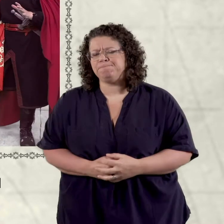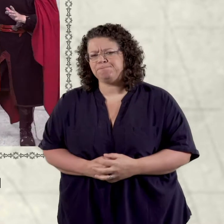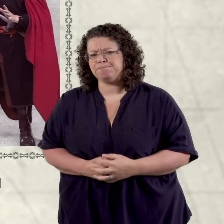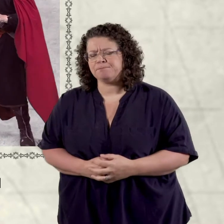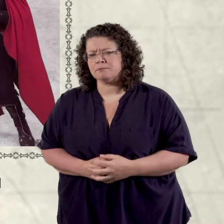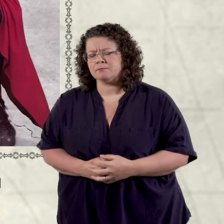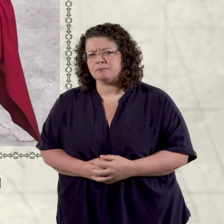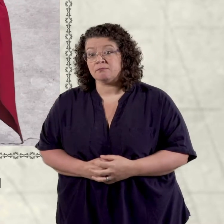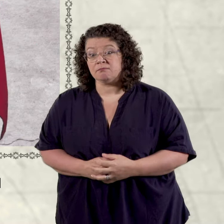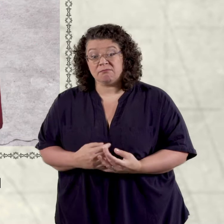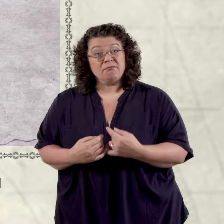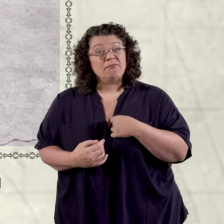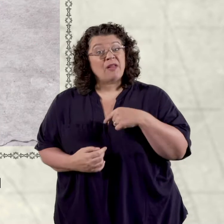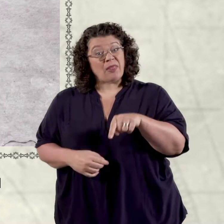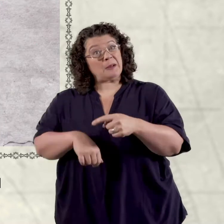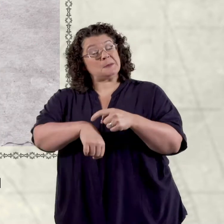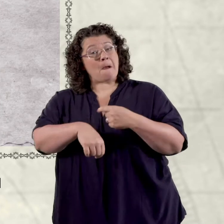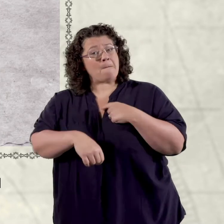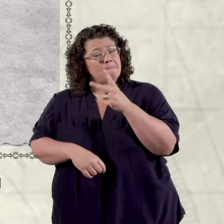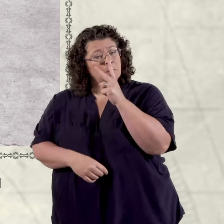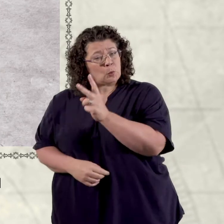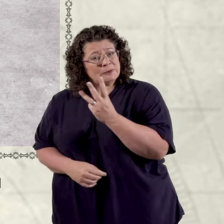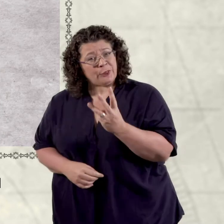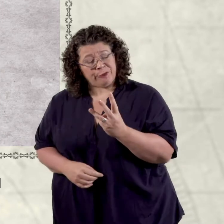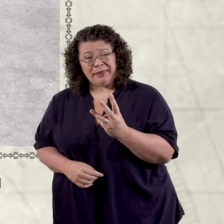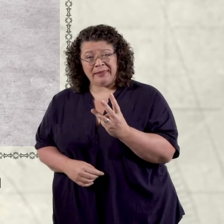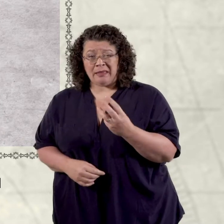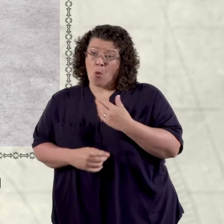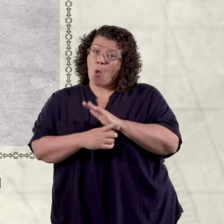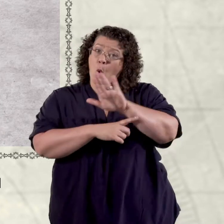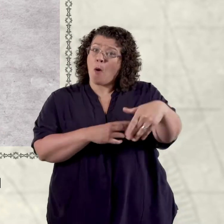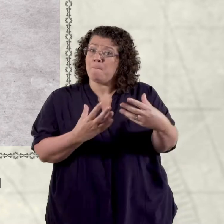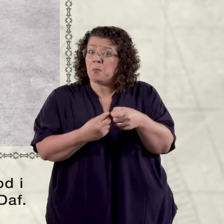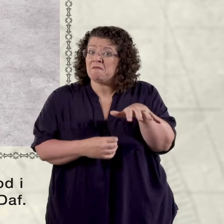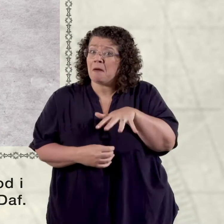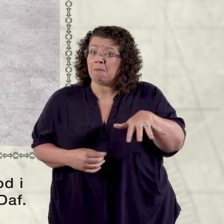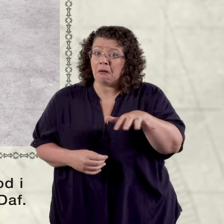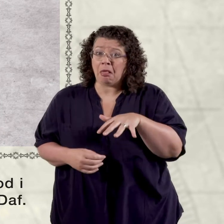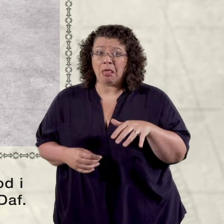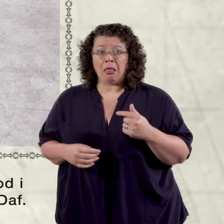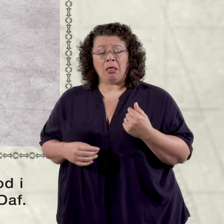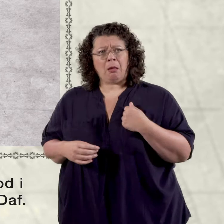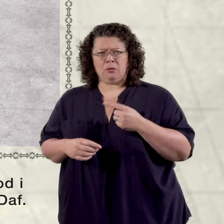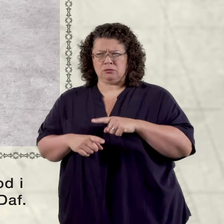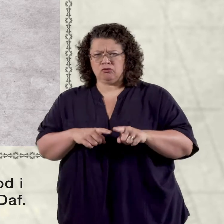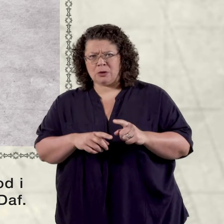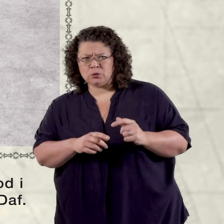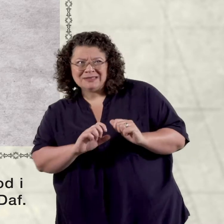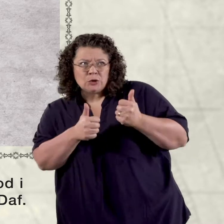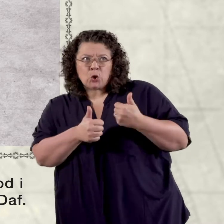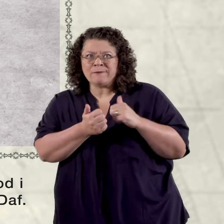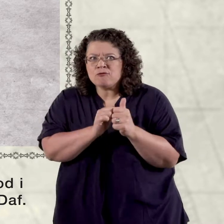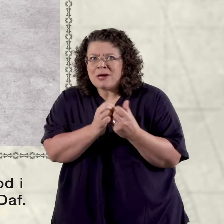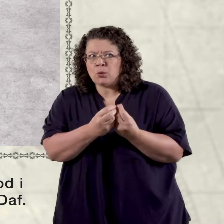Erbyn hyn, ro'n i tua 23 mlwydd oed ac adre efo'r teulu. Ro'n i wedi bod yn gwneud yn siŵr mod i wedi